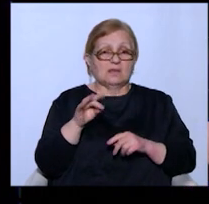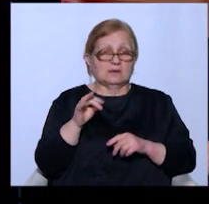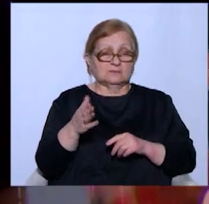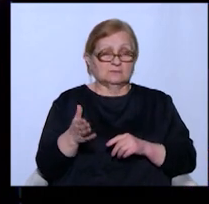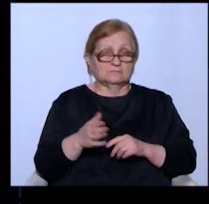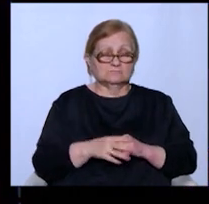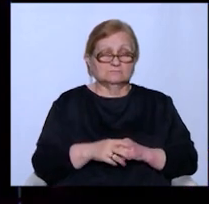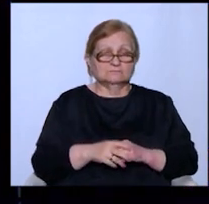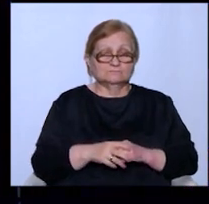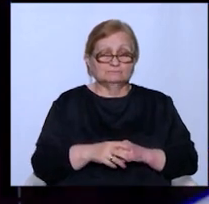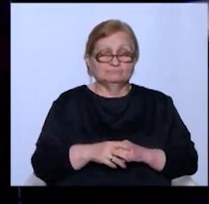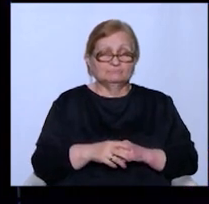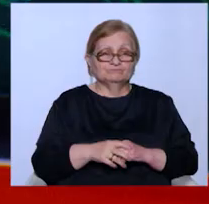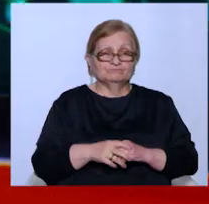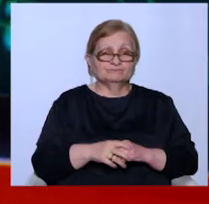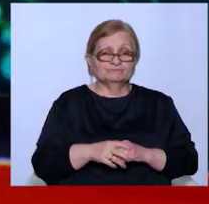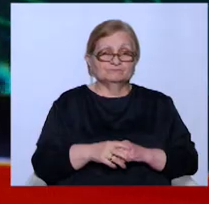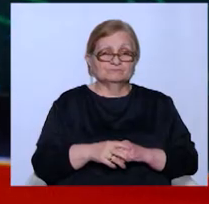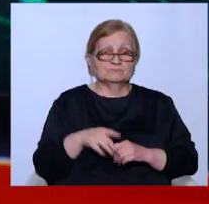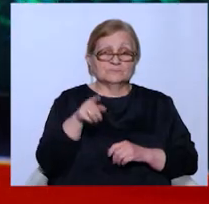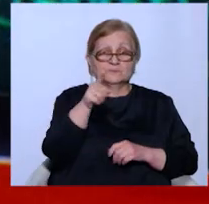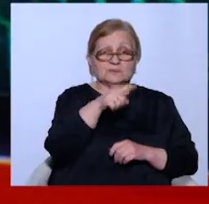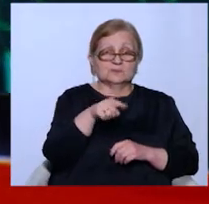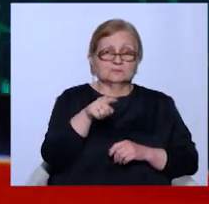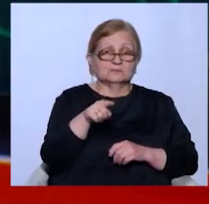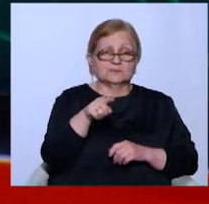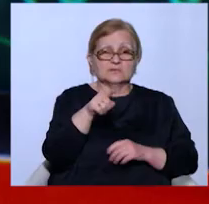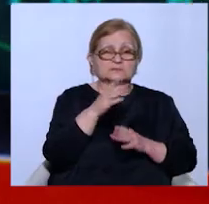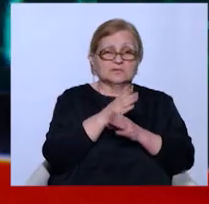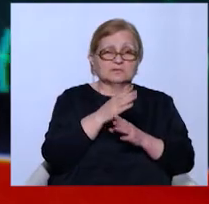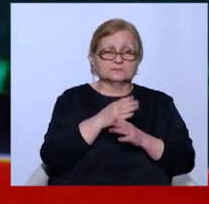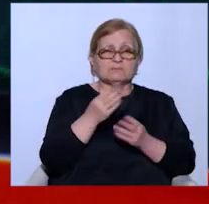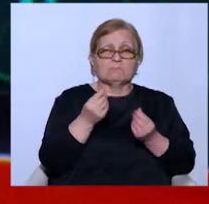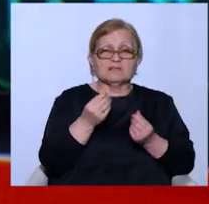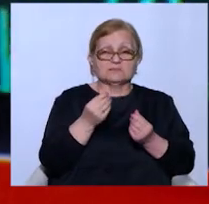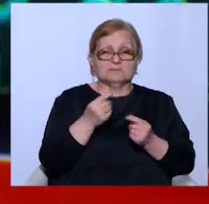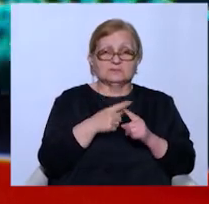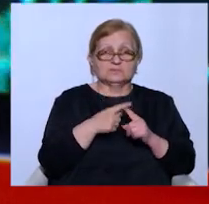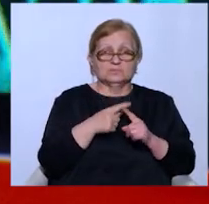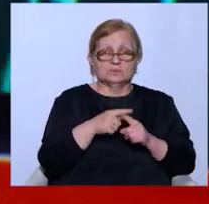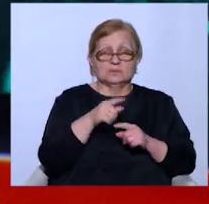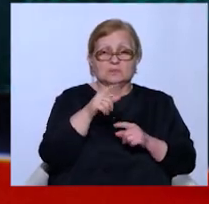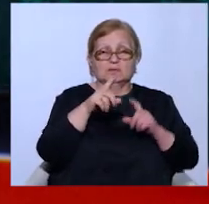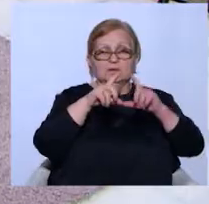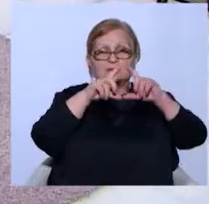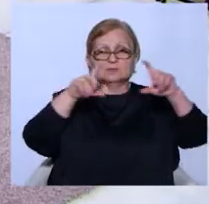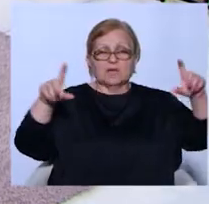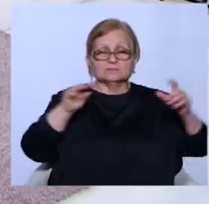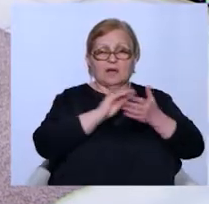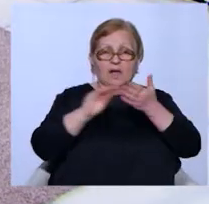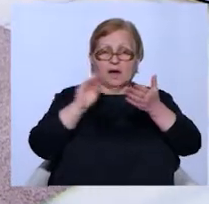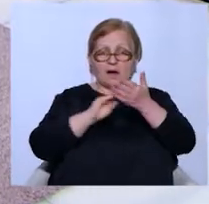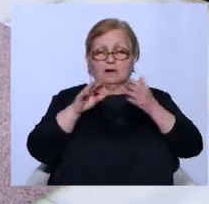ანუ ნახეთ, აი ეს არის მათემატიკური წინადადება. შეხედეთ რა მარტივია. ანუ იქ თუ დაფაზე 4 ხაზი წერია,